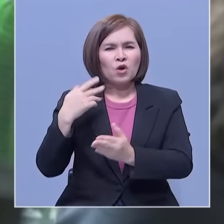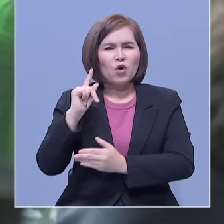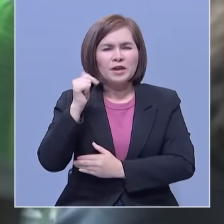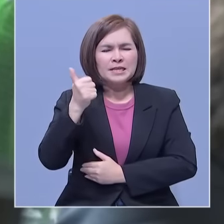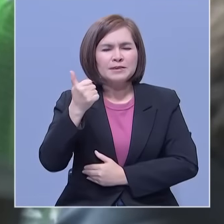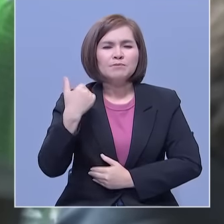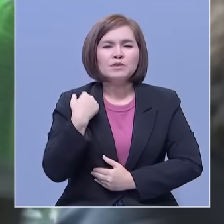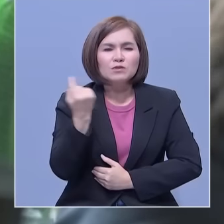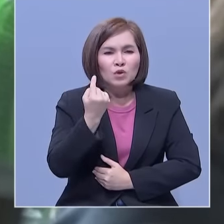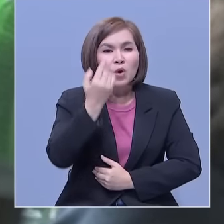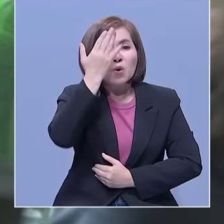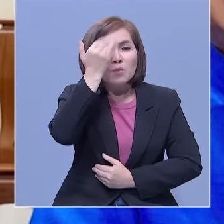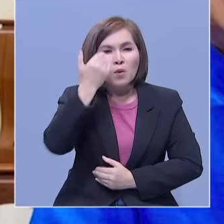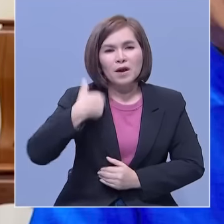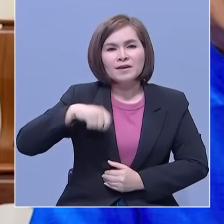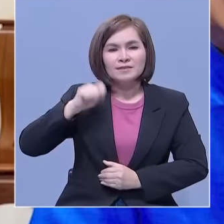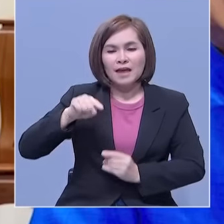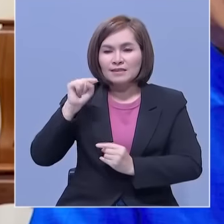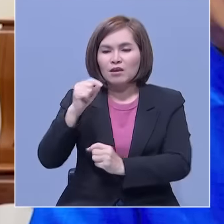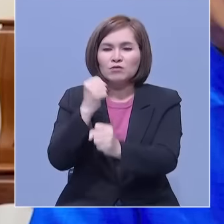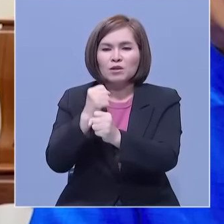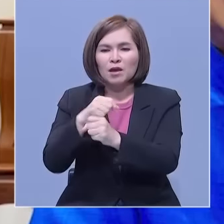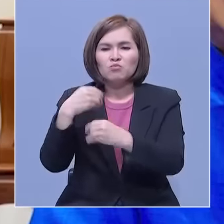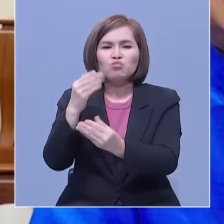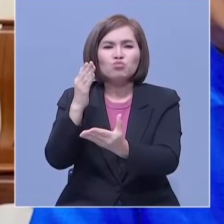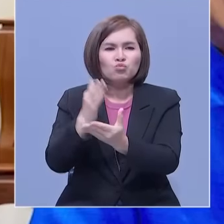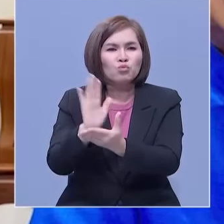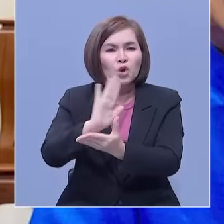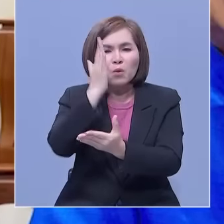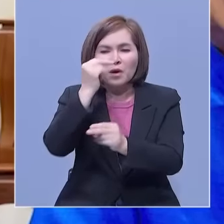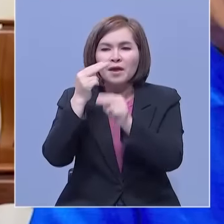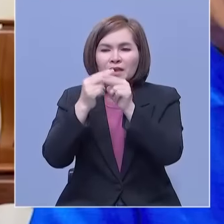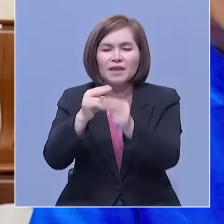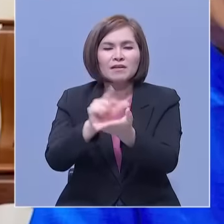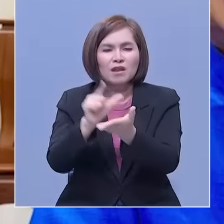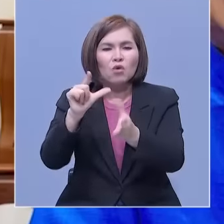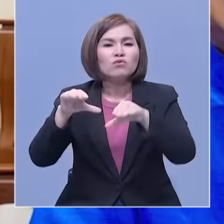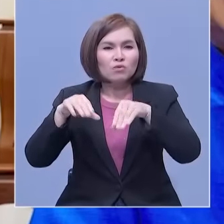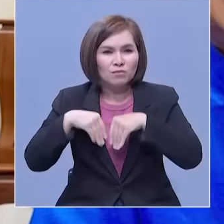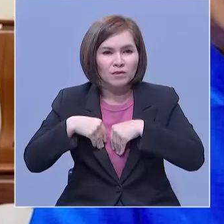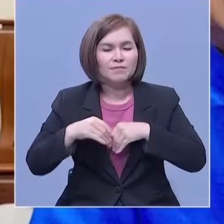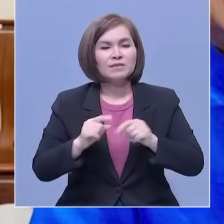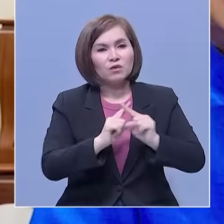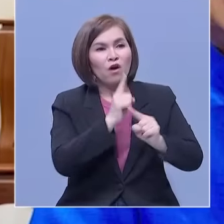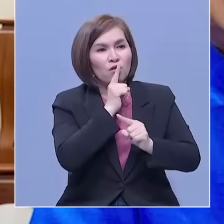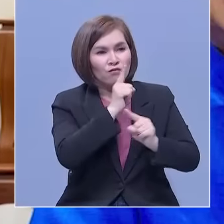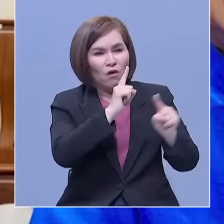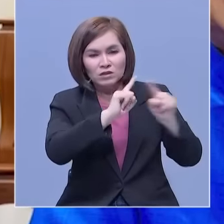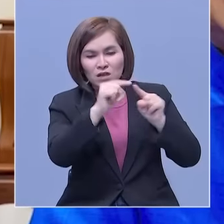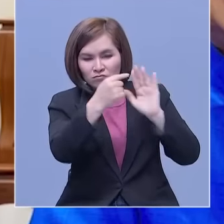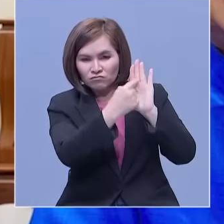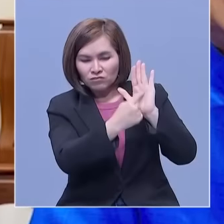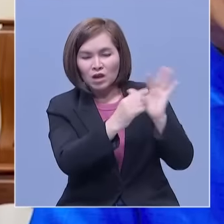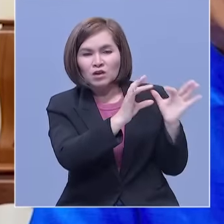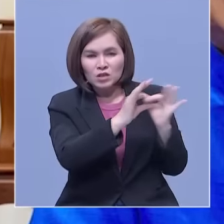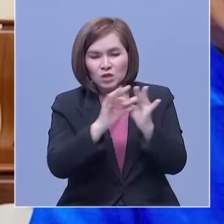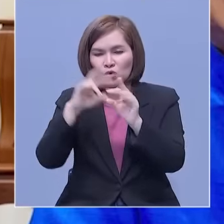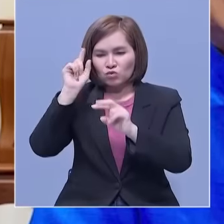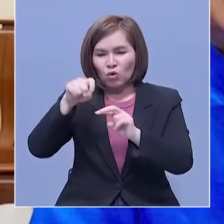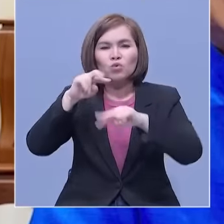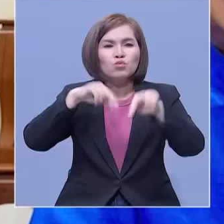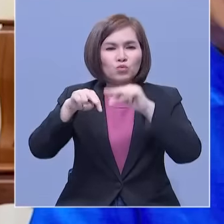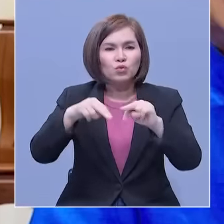ศาลไม่ต้องสั่งให้คุณพิชิตหยุดปฏิบัติหน้าที่เพราะเจ้าตัวลาออกไปแล้วแต่คำร้องอื่นๆยังมีอยู่เช่นเดิมนะ